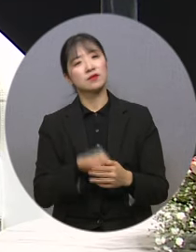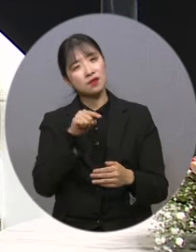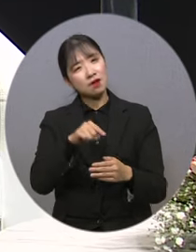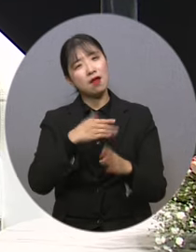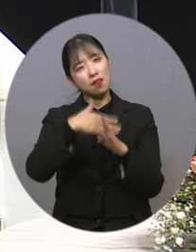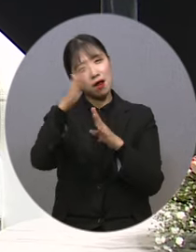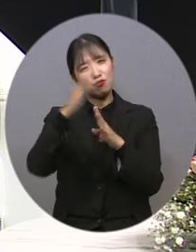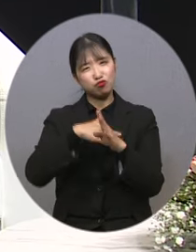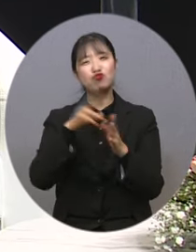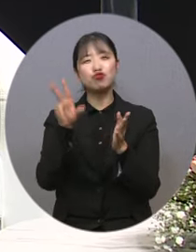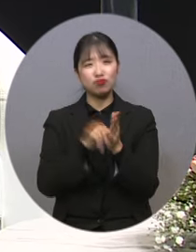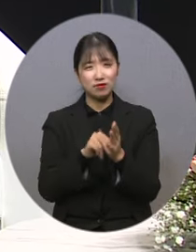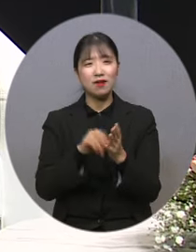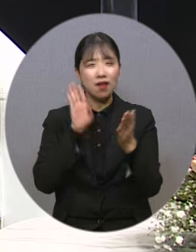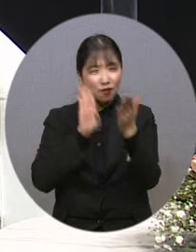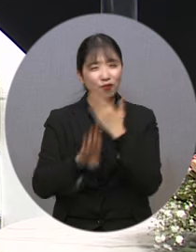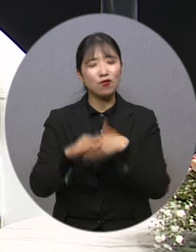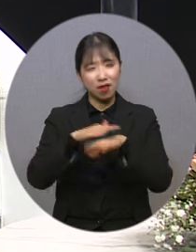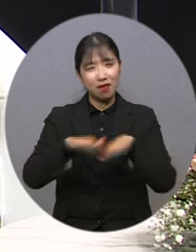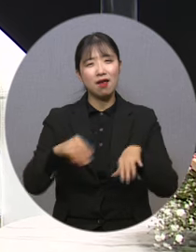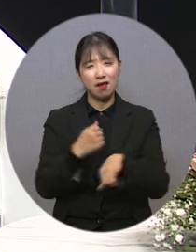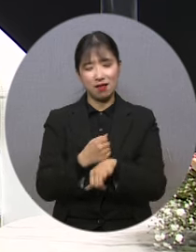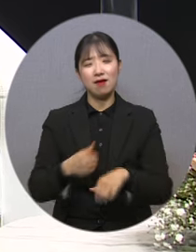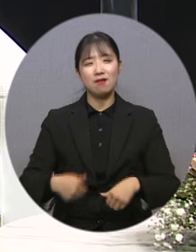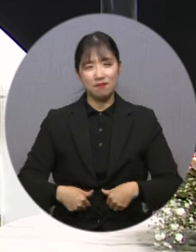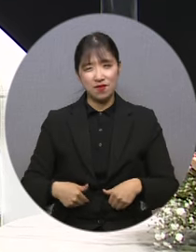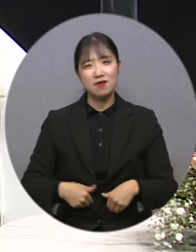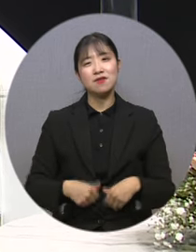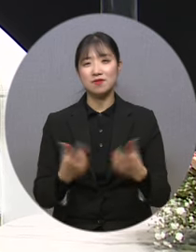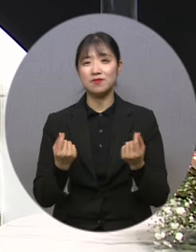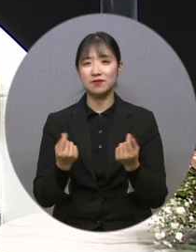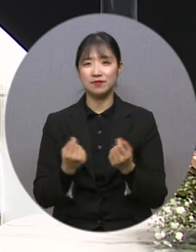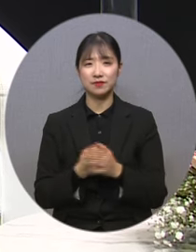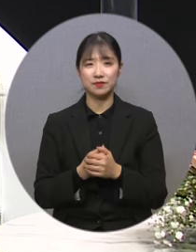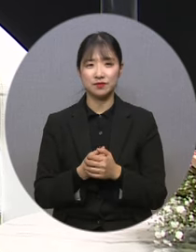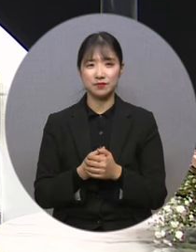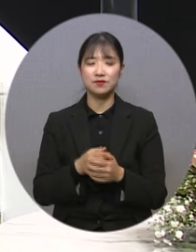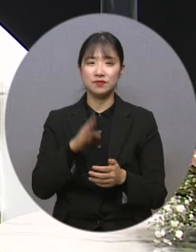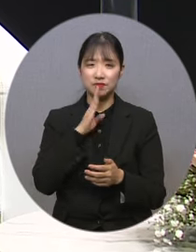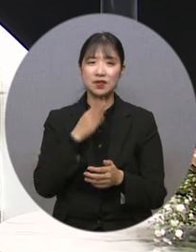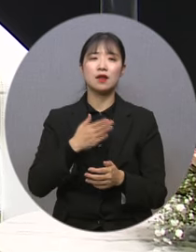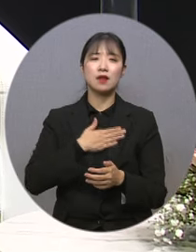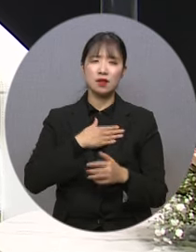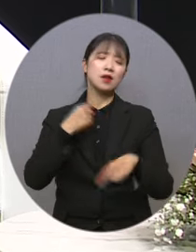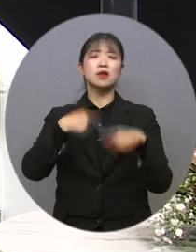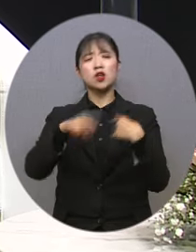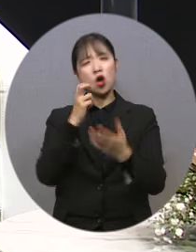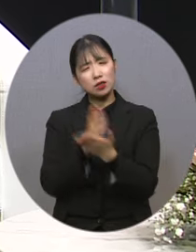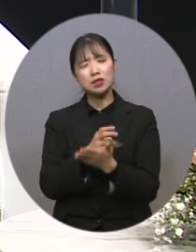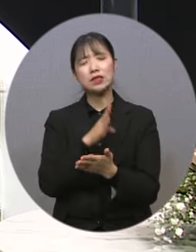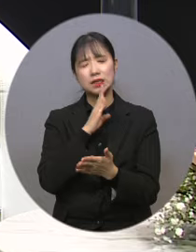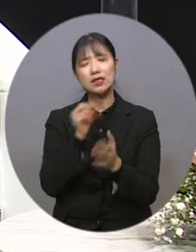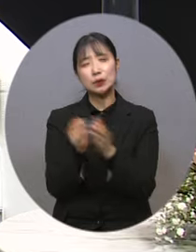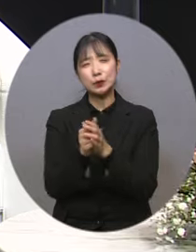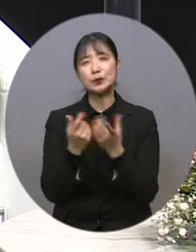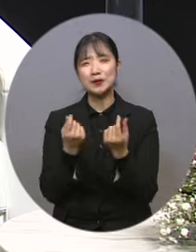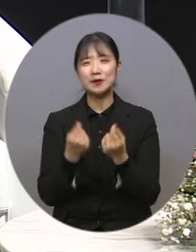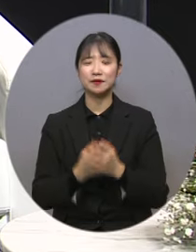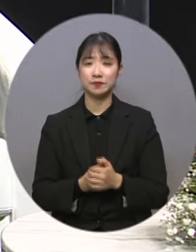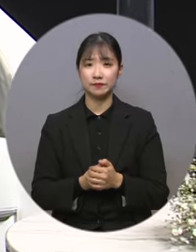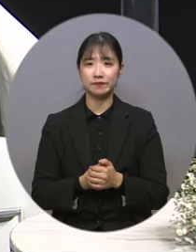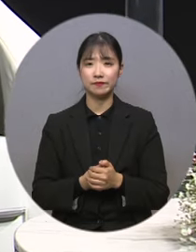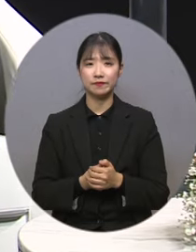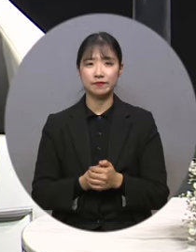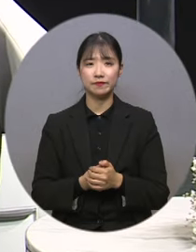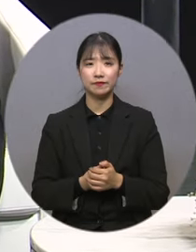문제 1번 로 해결해야 할 여러 가지 문제와 그러니까 제가 하는 정책이 4 좀 특이합니다 그